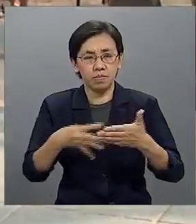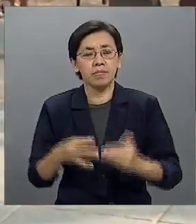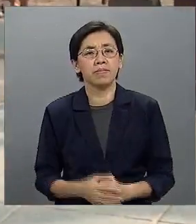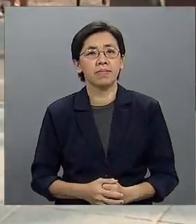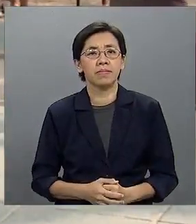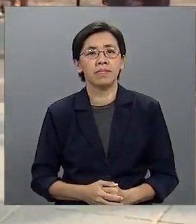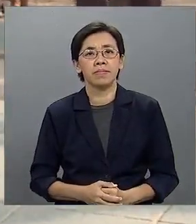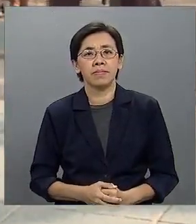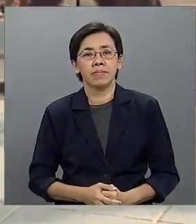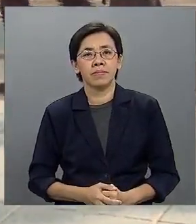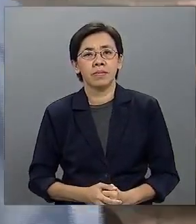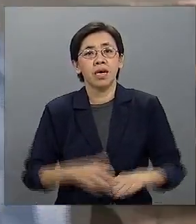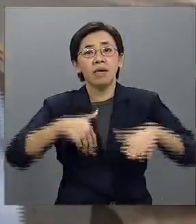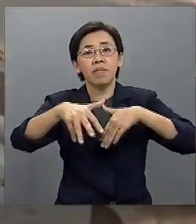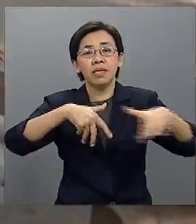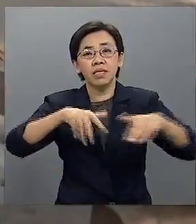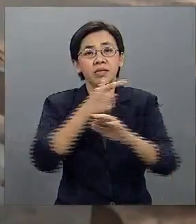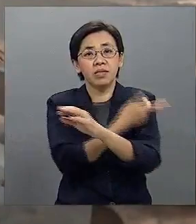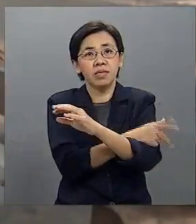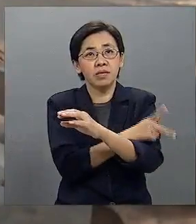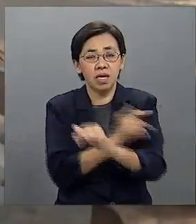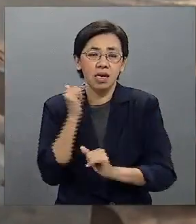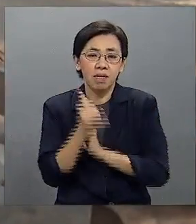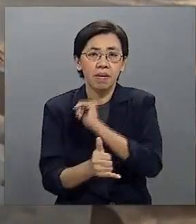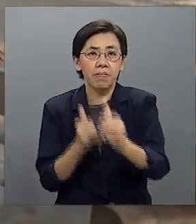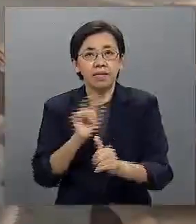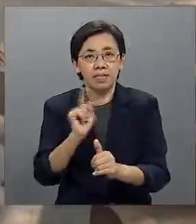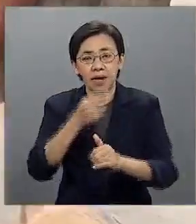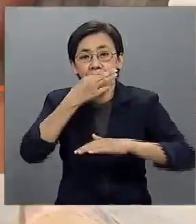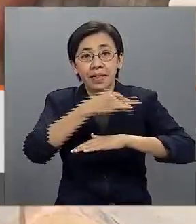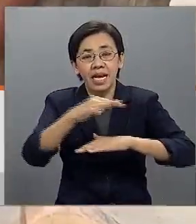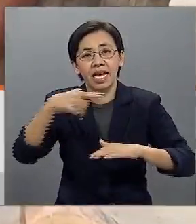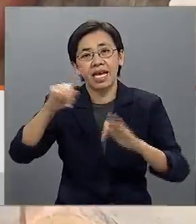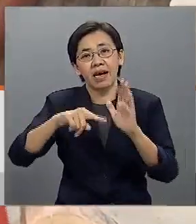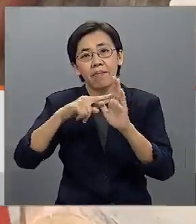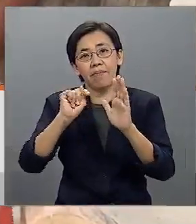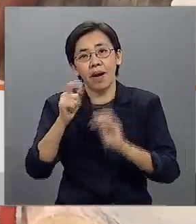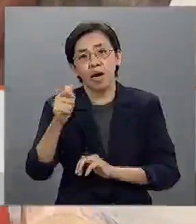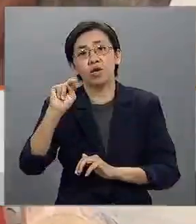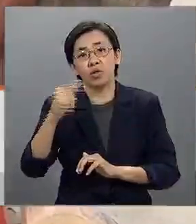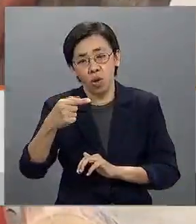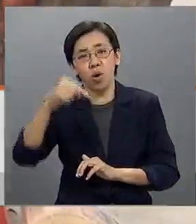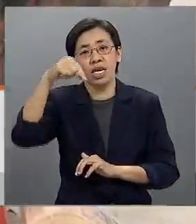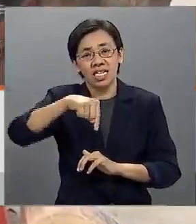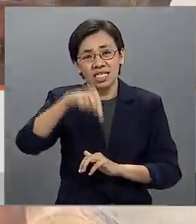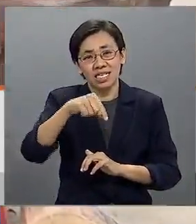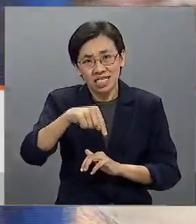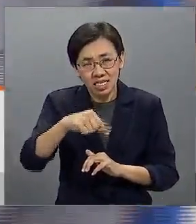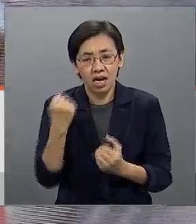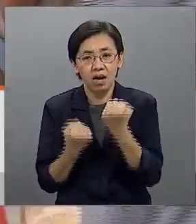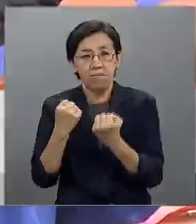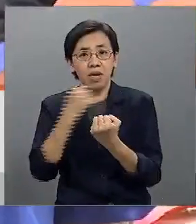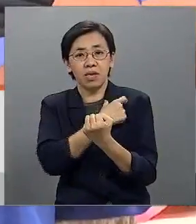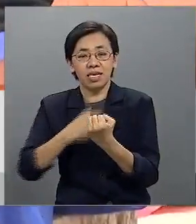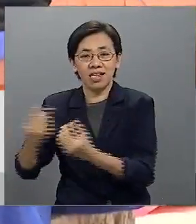ประชาชนในจังหวัดภูเก็ตทยอยเดินทางมาบริเวณหาดป่าตองหน้าถนนบางลาค่ะซึ่งทางจังหวัดได้นำรถพระราชทานเก็บตัวอย่างชีวนิ